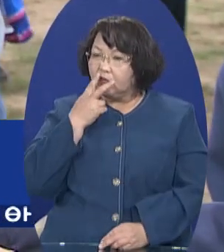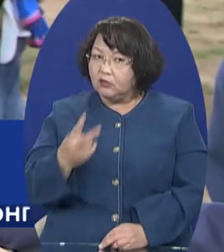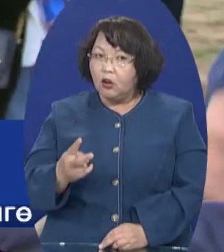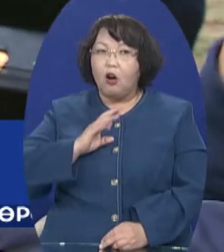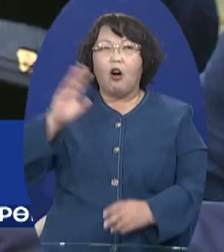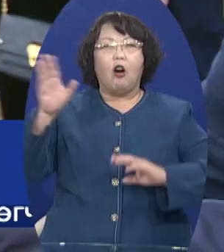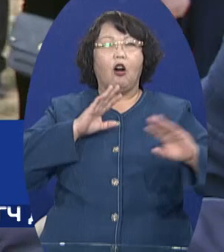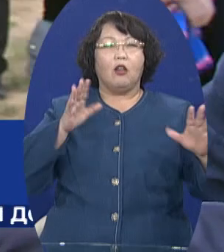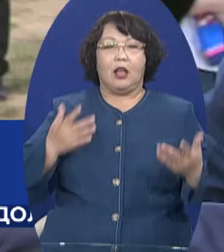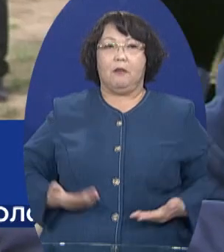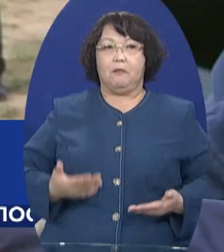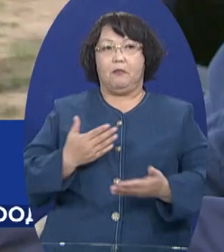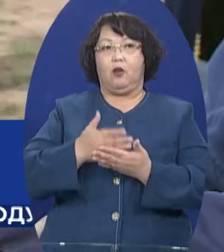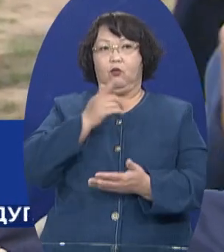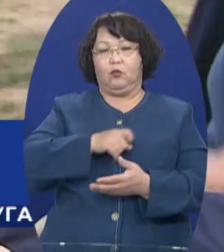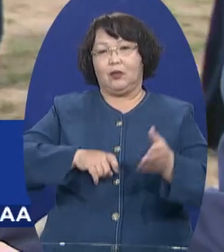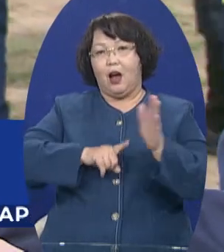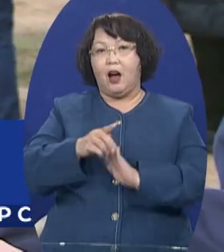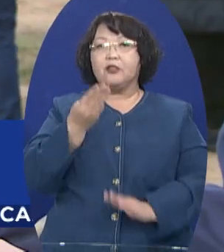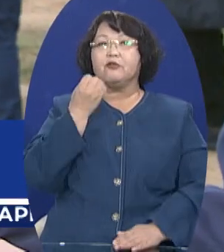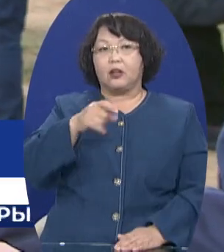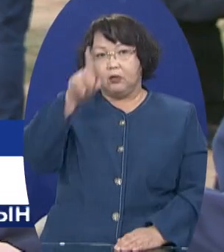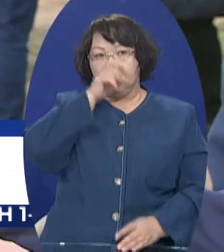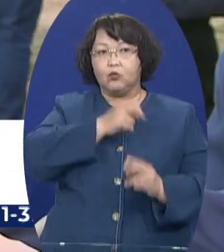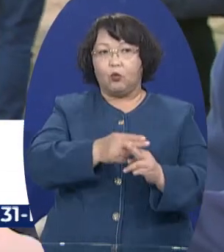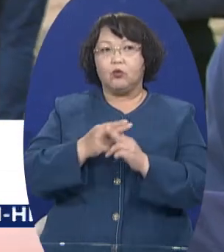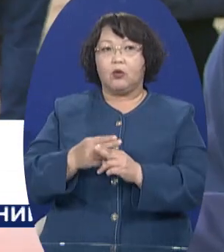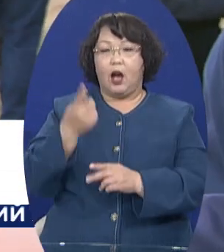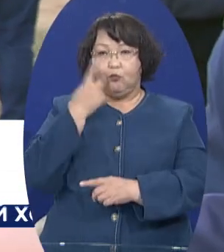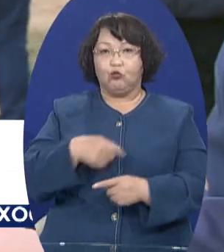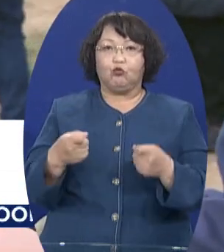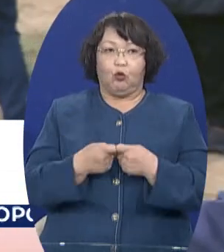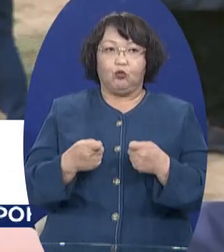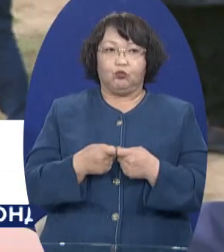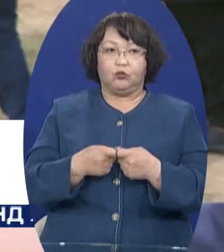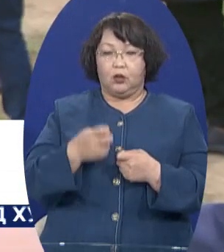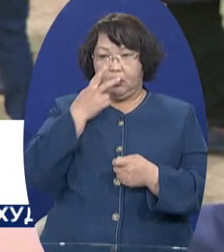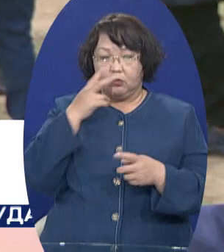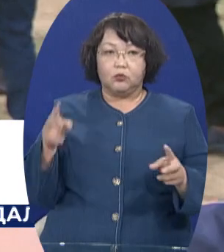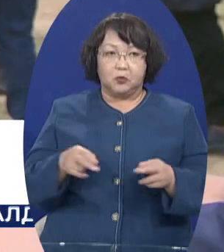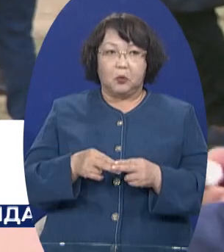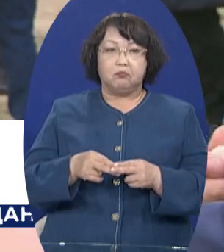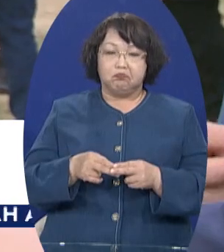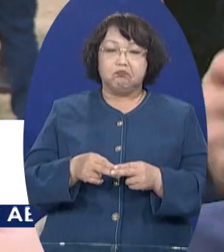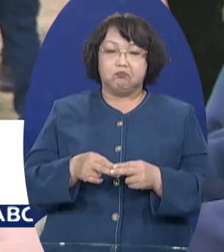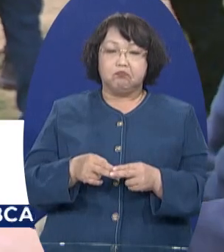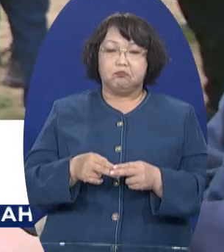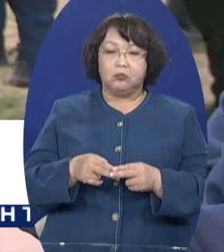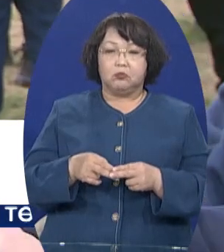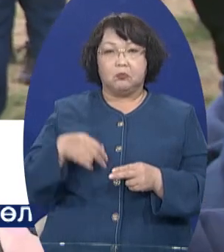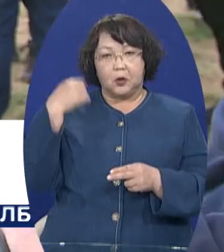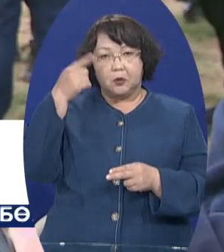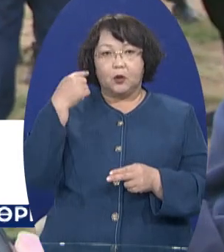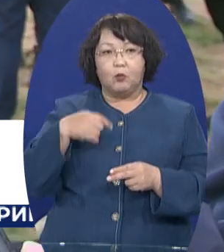суурьсан монголчуудад ийм байдлаар анхан шатны эрүүл мэндийн үйлчилгээ үзүүлэх нь хамгийн тохиромжтой юм байна гэж дүгнэлээ. Энэ нь бусад улс орондч бас